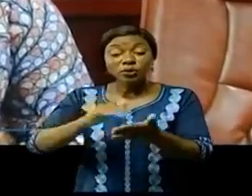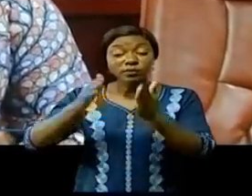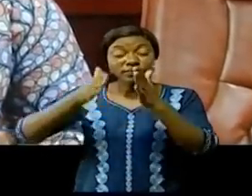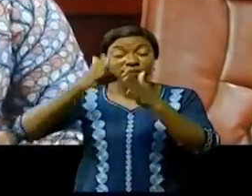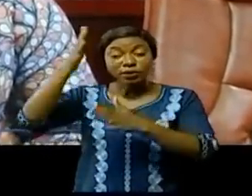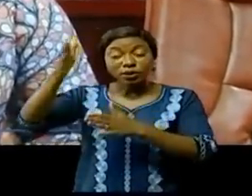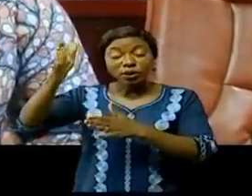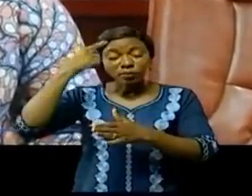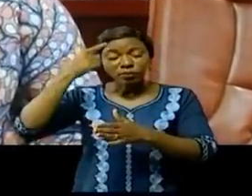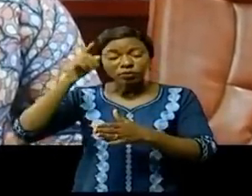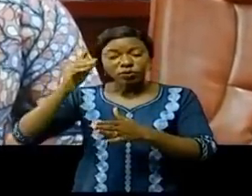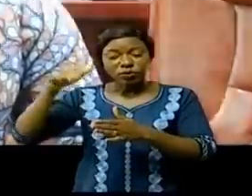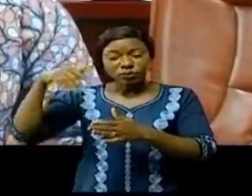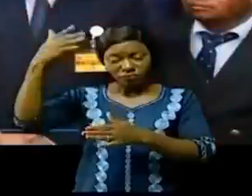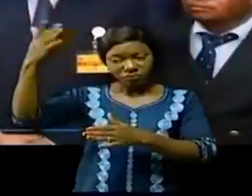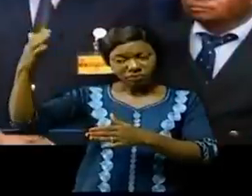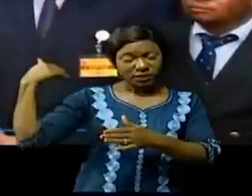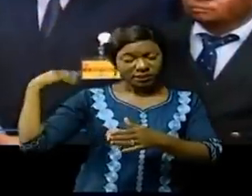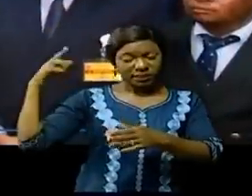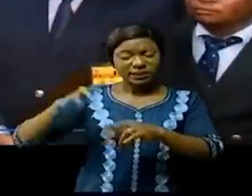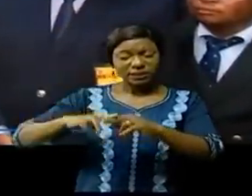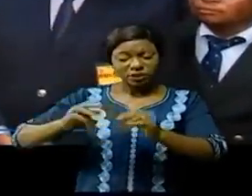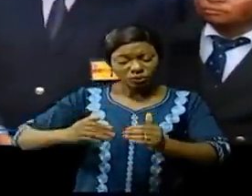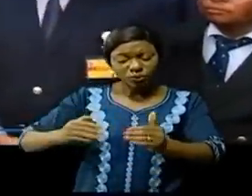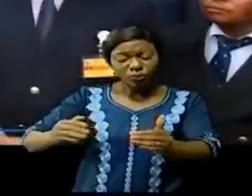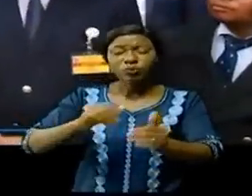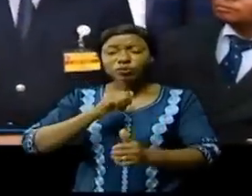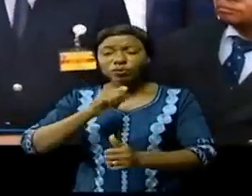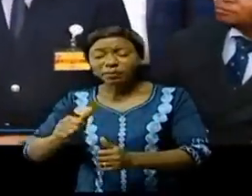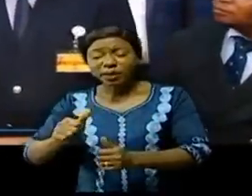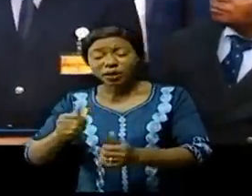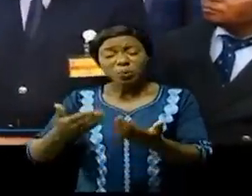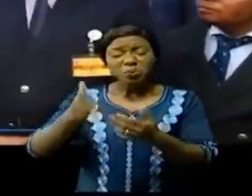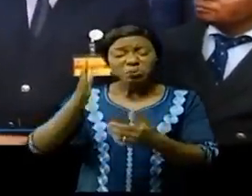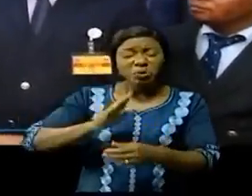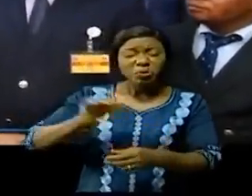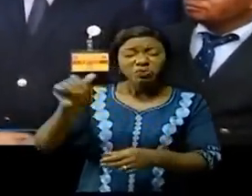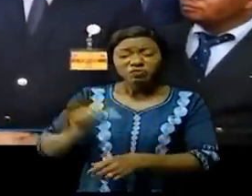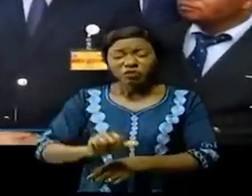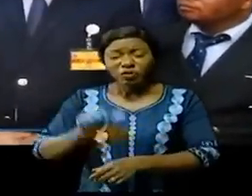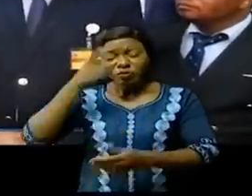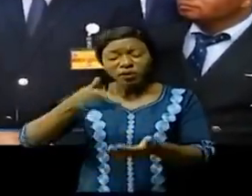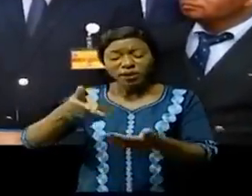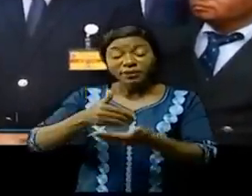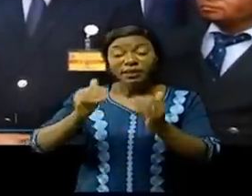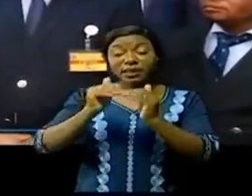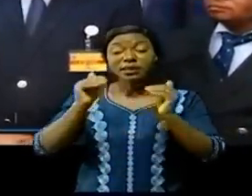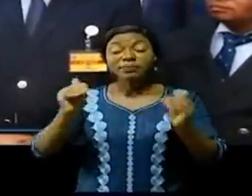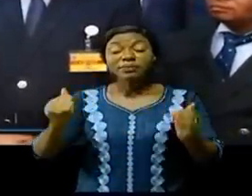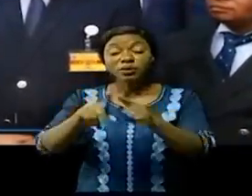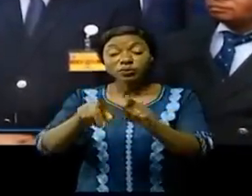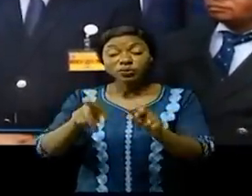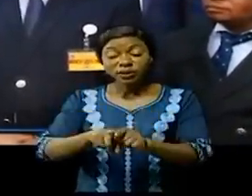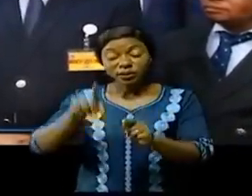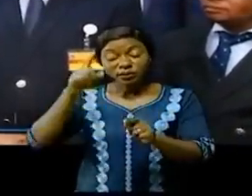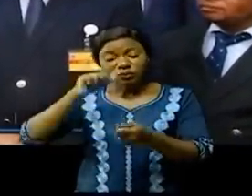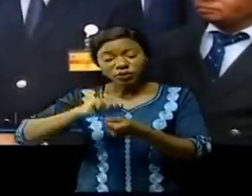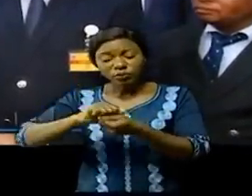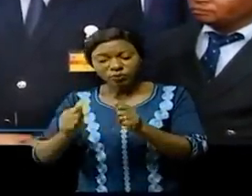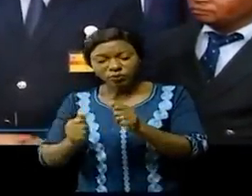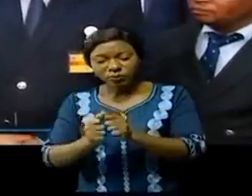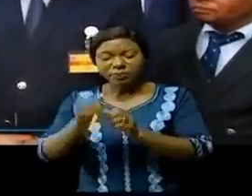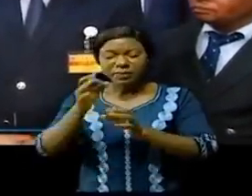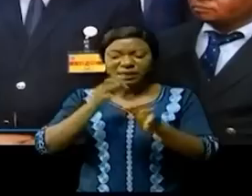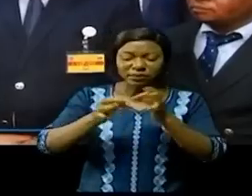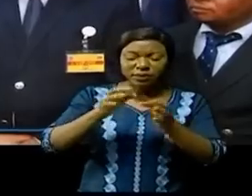à l'état de siège, pour être sûr que nous avons la bonne piste qui nous permet de ramener la paix et qui tienne compte des expressions exprimées